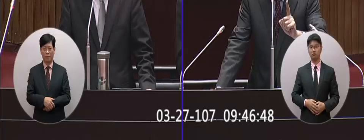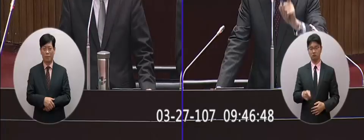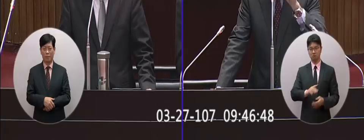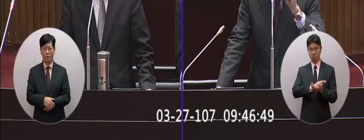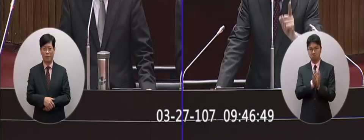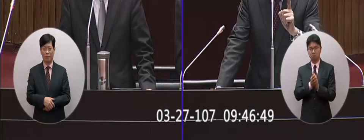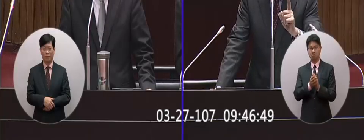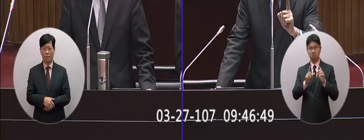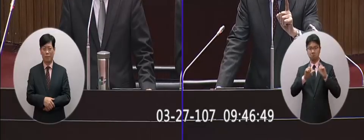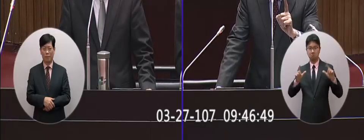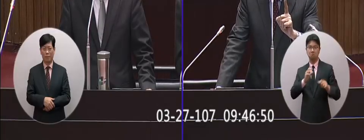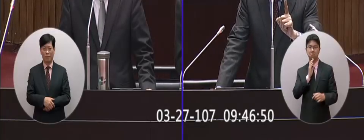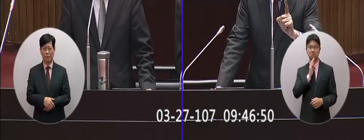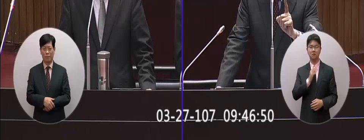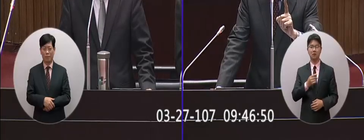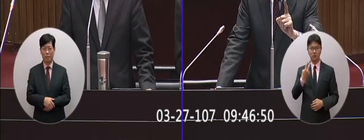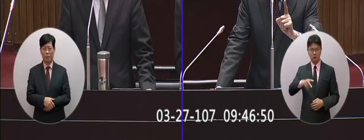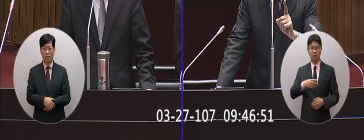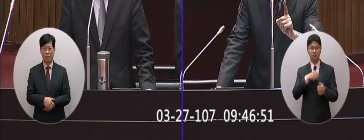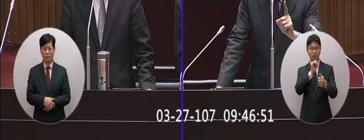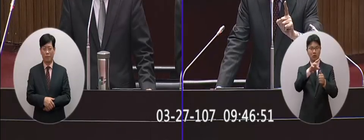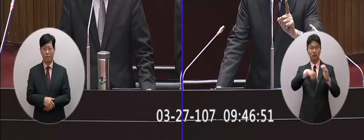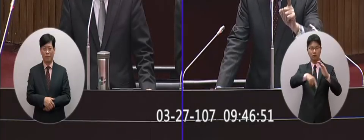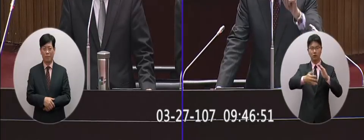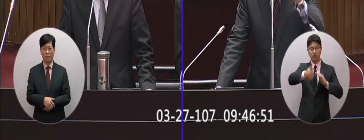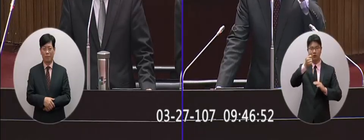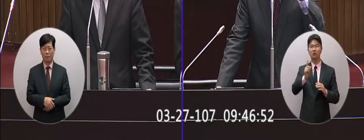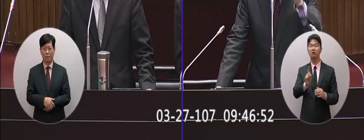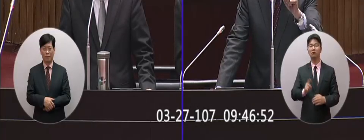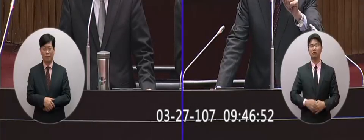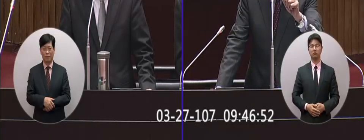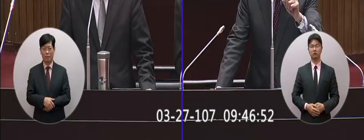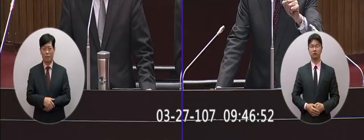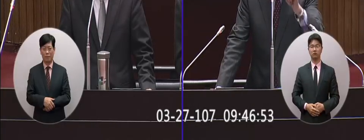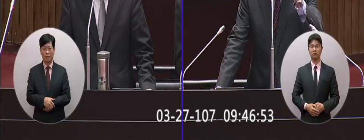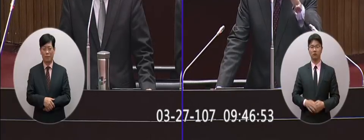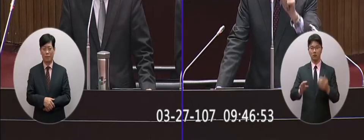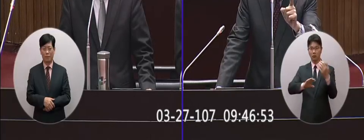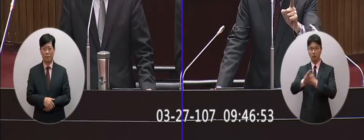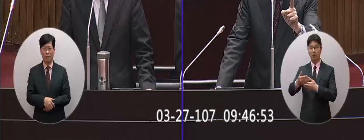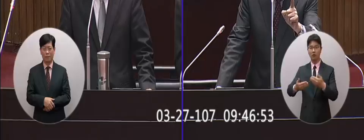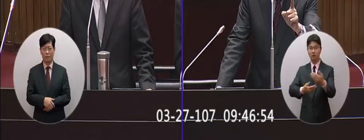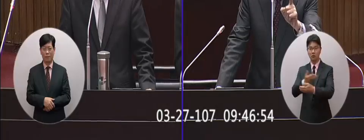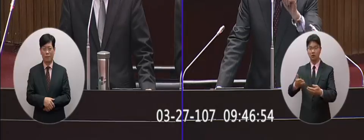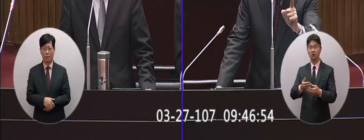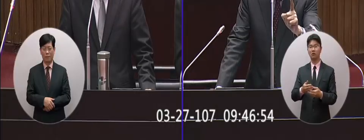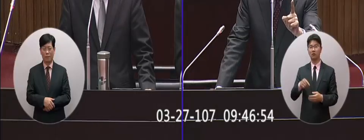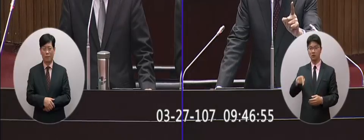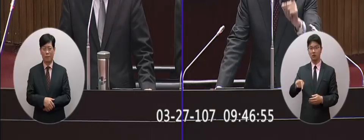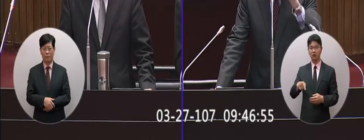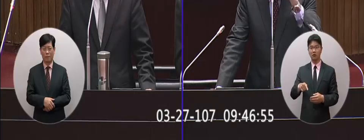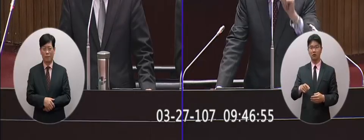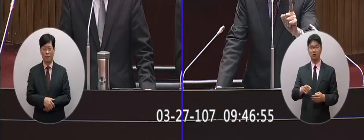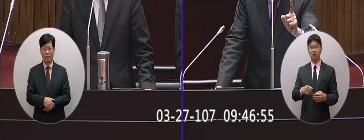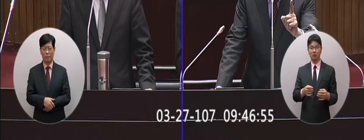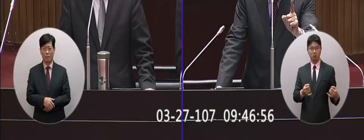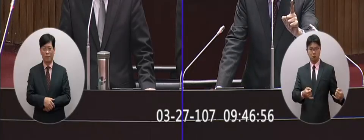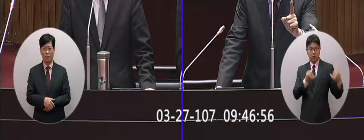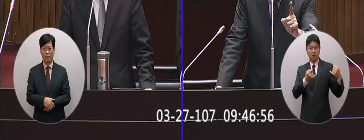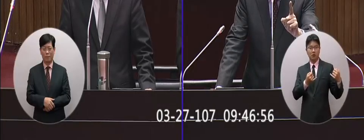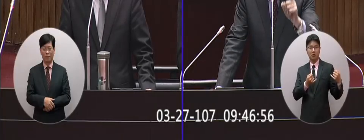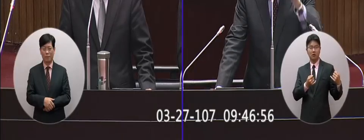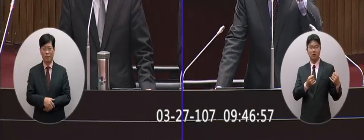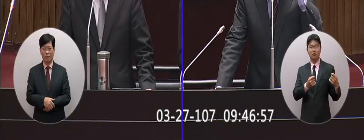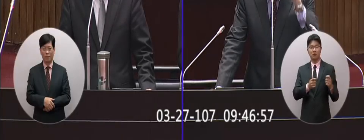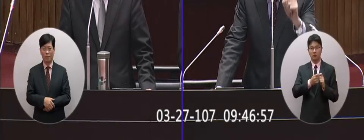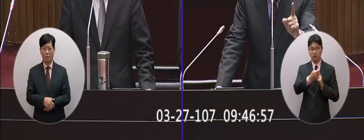懂。我搁个一丢工钱代志。在外交上没有永久的敌友，只有永久的